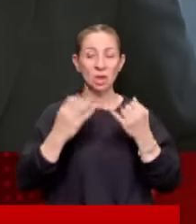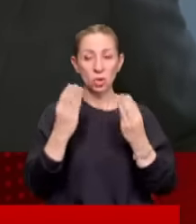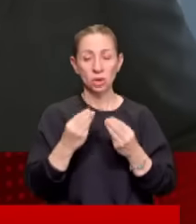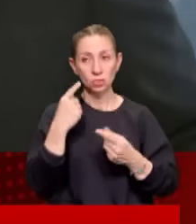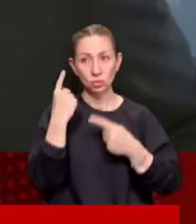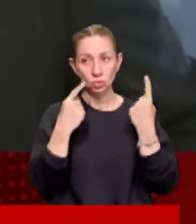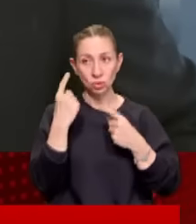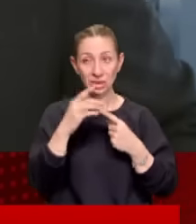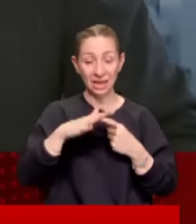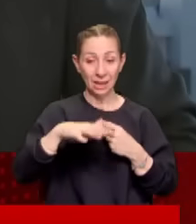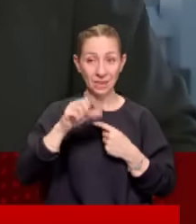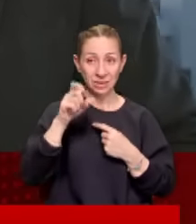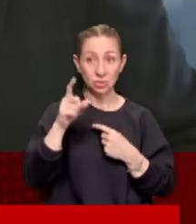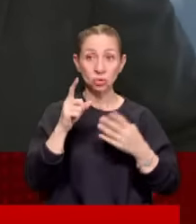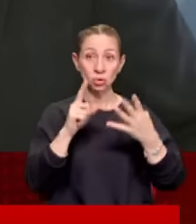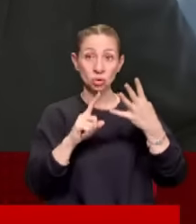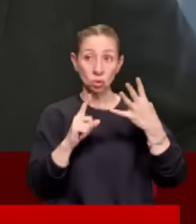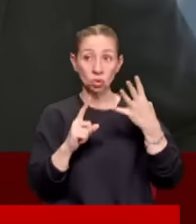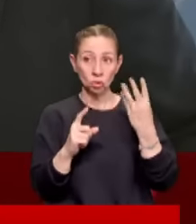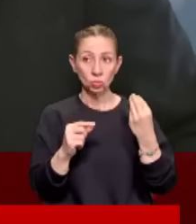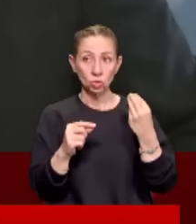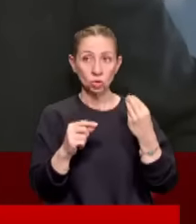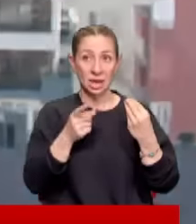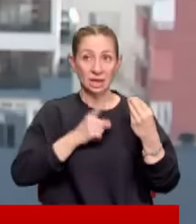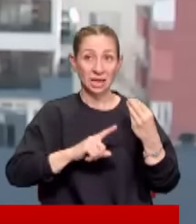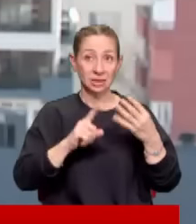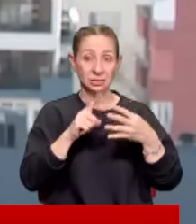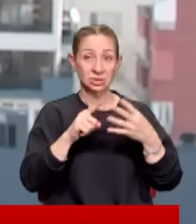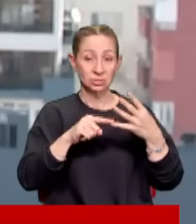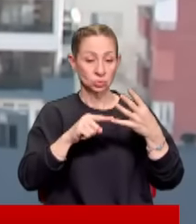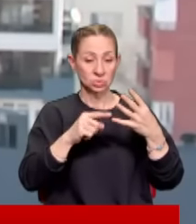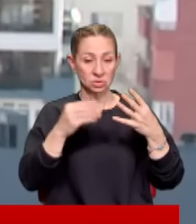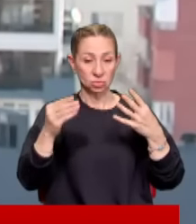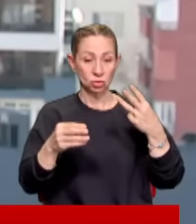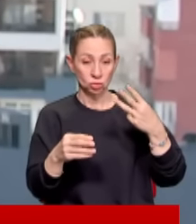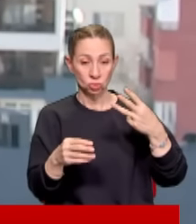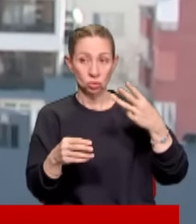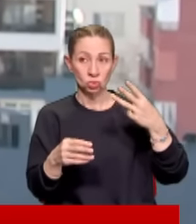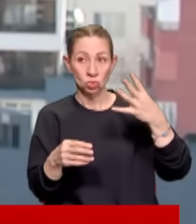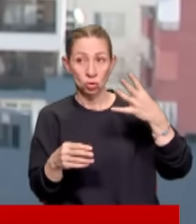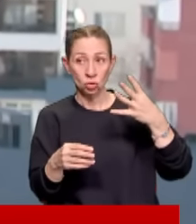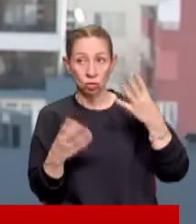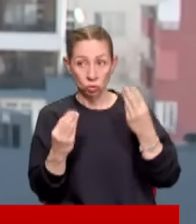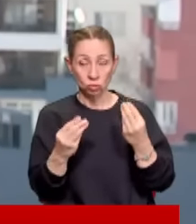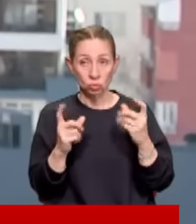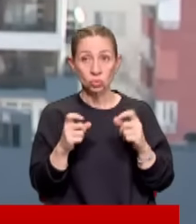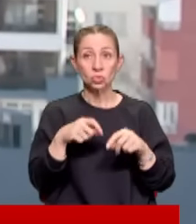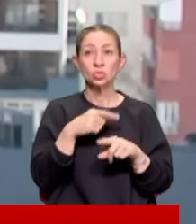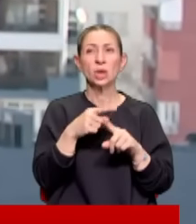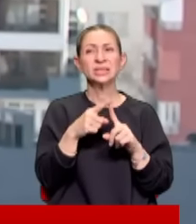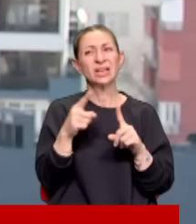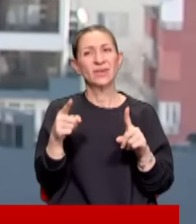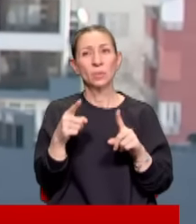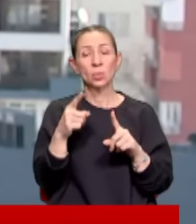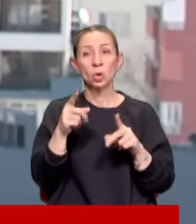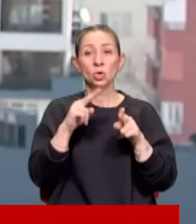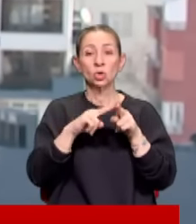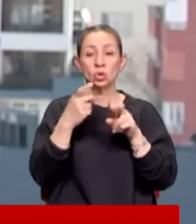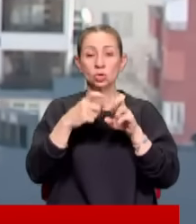değerlendiriyor genel merkez şu an. 4 olur mu? Tartışmalı kişi dışarıda bırakılırsa. 4 yani, olur mu? Bu süreç devam ediyor.